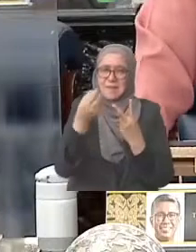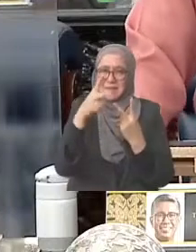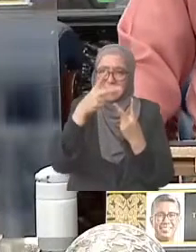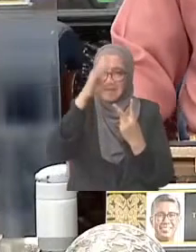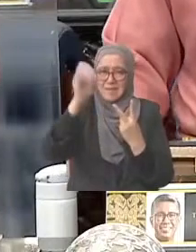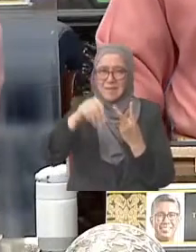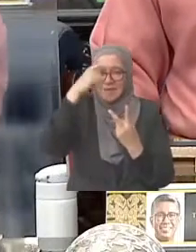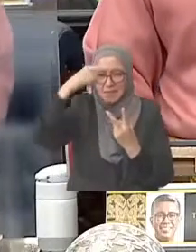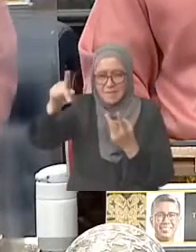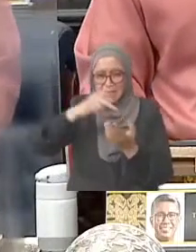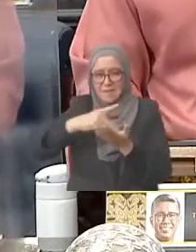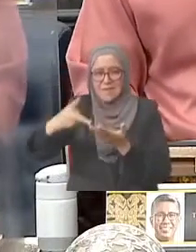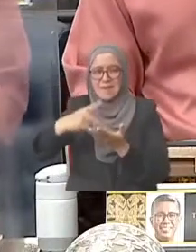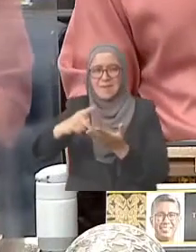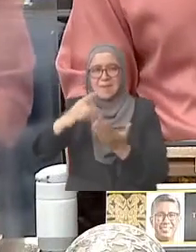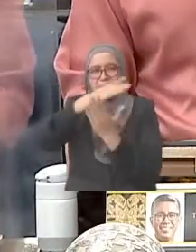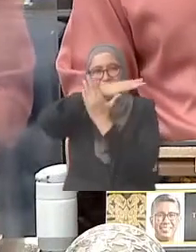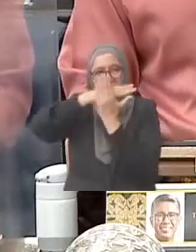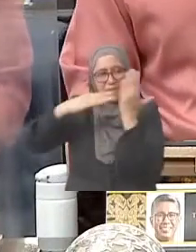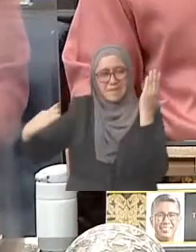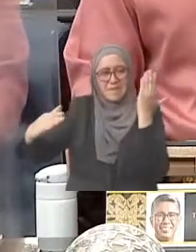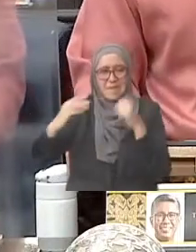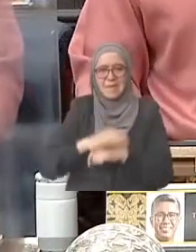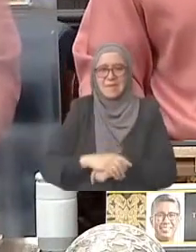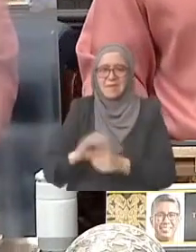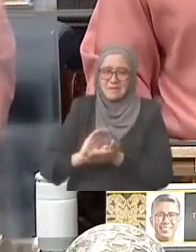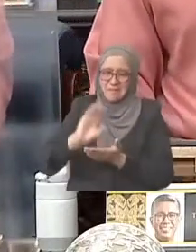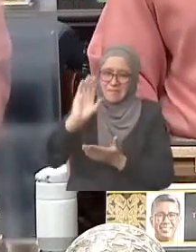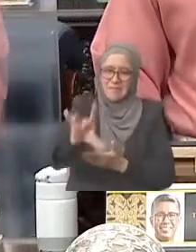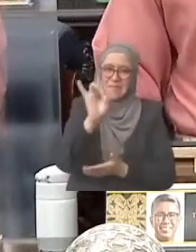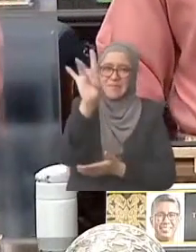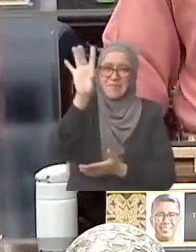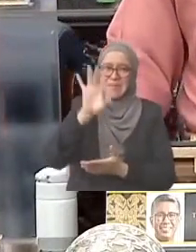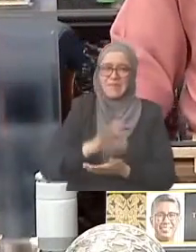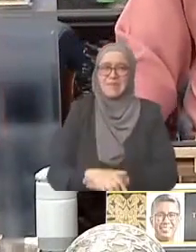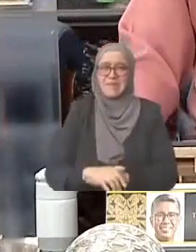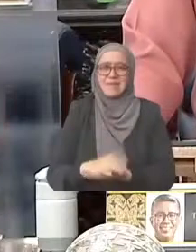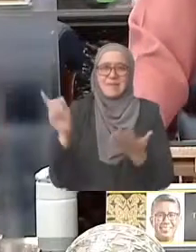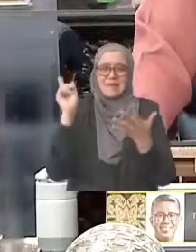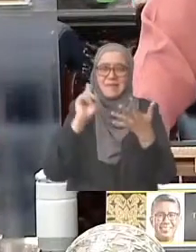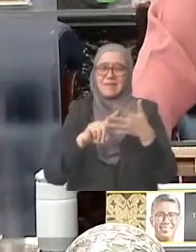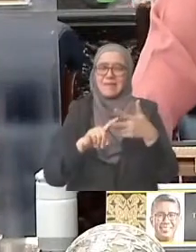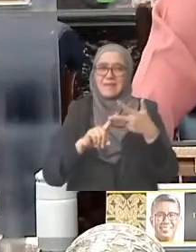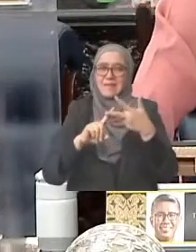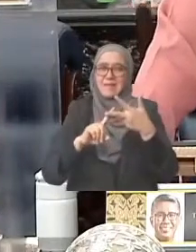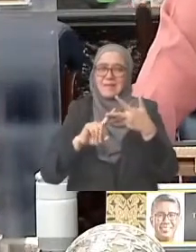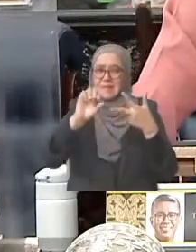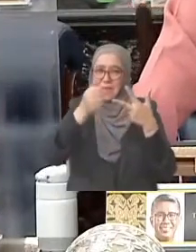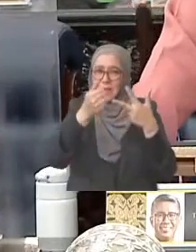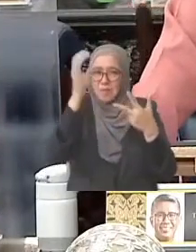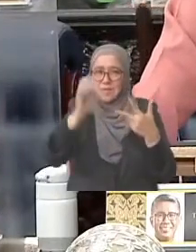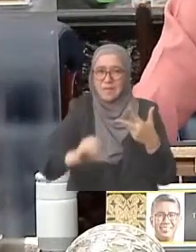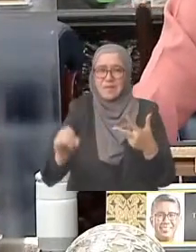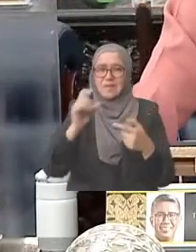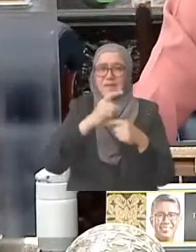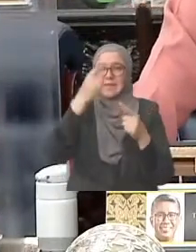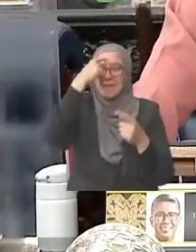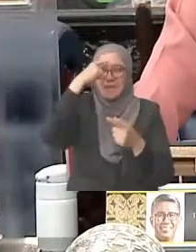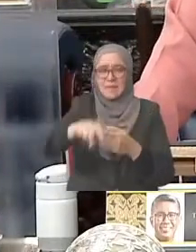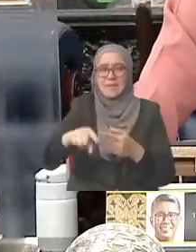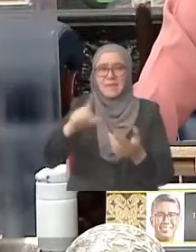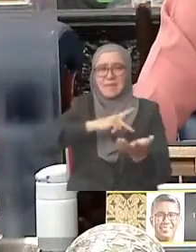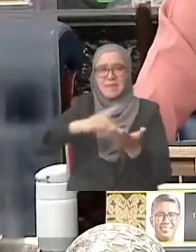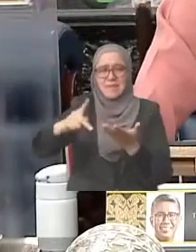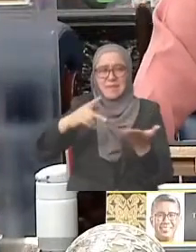puluh peratus daripada obat hutang dalam sekali bayaran dan ketiga discount 10 ratus untuk bayaran balik melalui